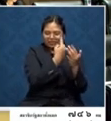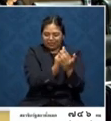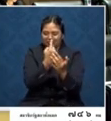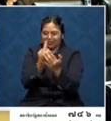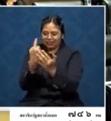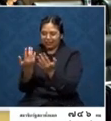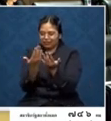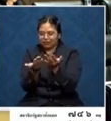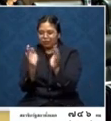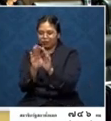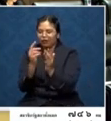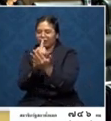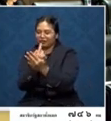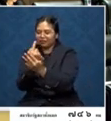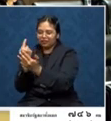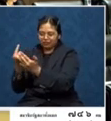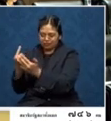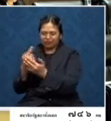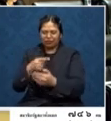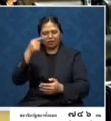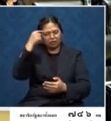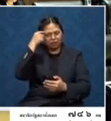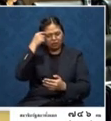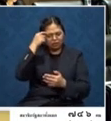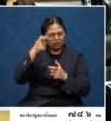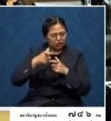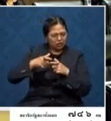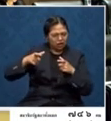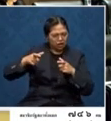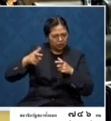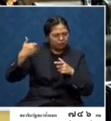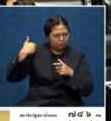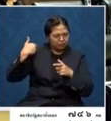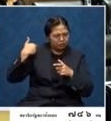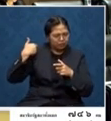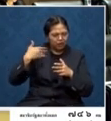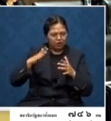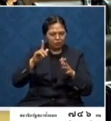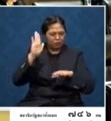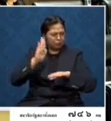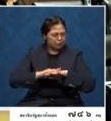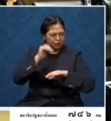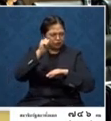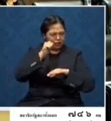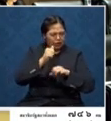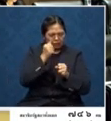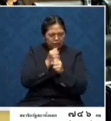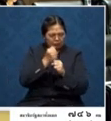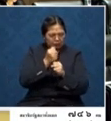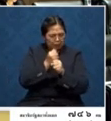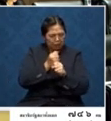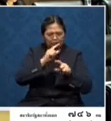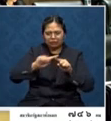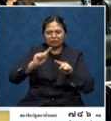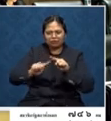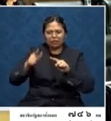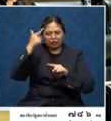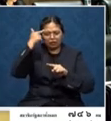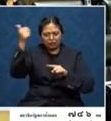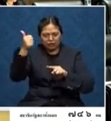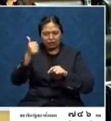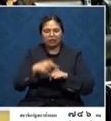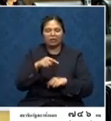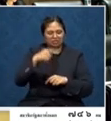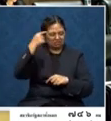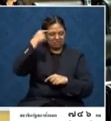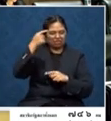ข้อสังเกตว่าเป็นการคิดใหญ่เกินไปหรือไม่ที่จะสร้างแรงงานทักษะ20ล้านคนซึ่งดิฉันก็ต้องเรียนว่าใช่ค่ะนี่คือการ